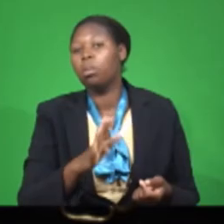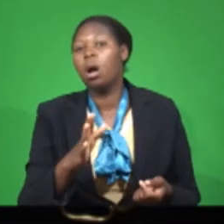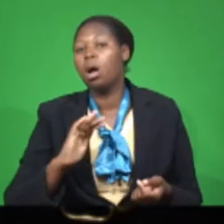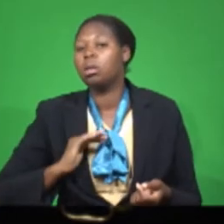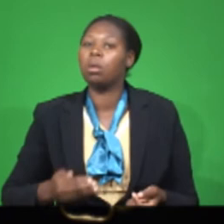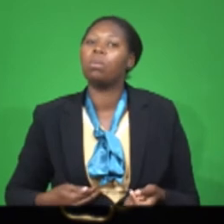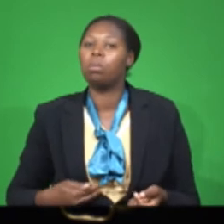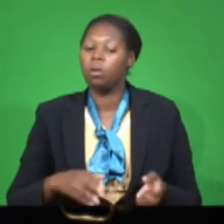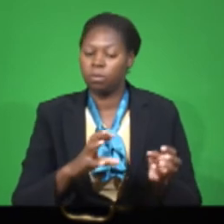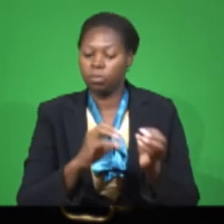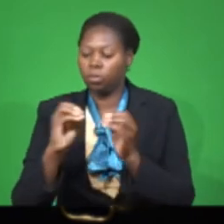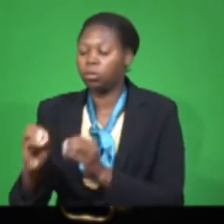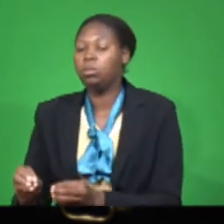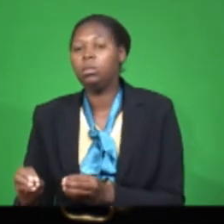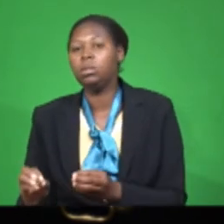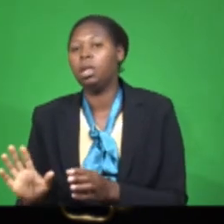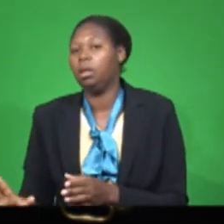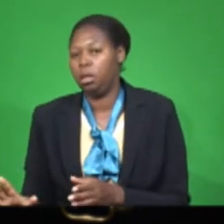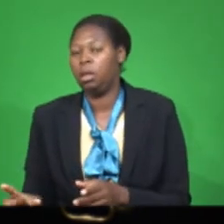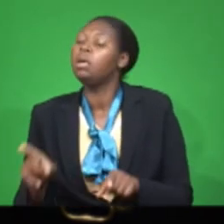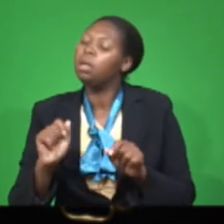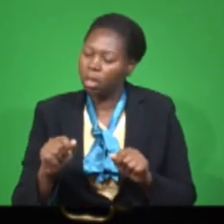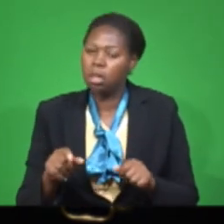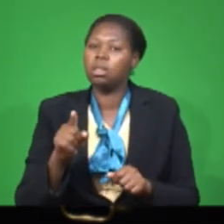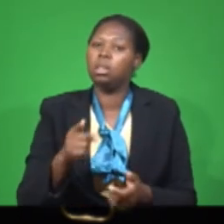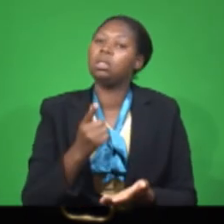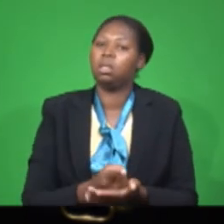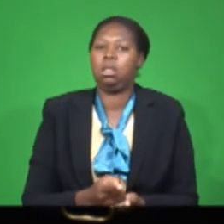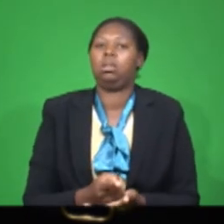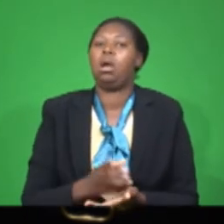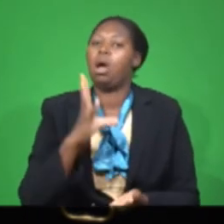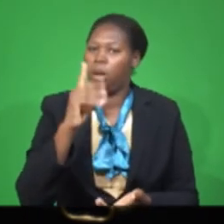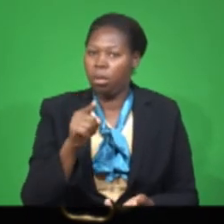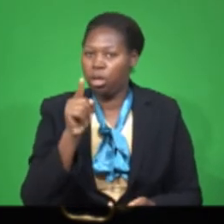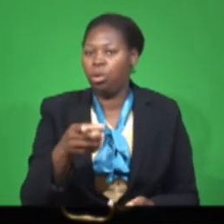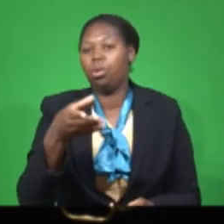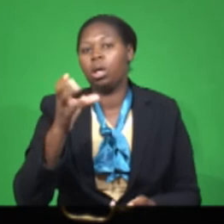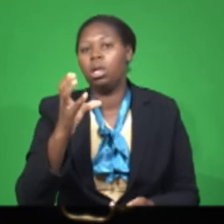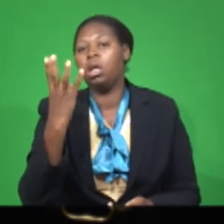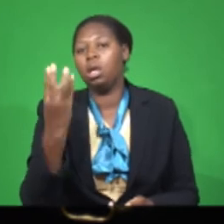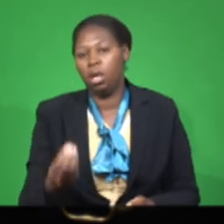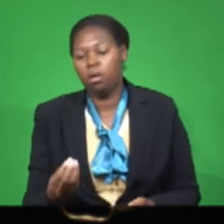vakaakasiya. Kune vanhu vakadaro. Ehe zvinoitika chitema chinodariswa asi mukana wokuponeswa urimo.